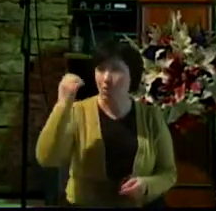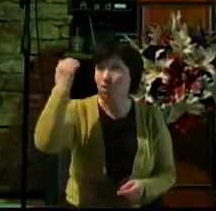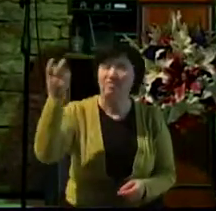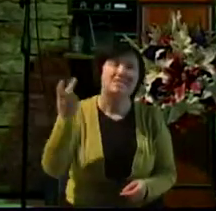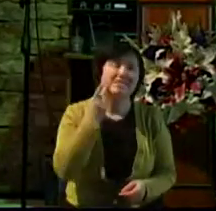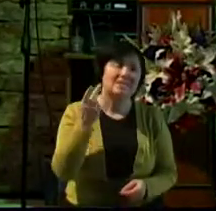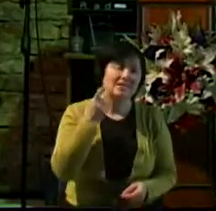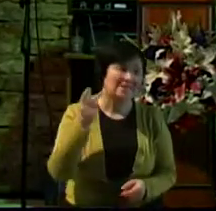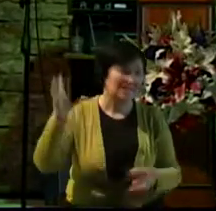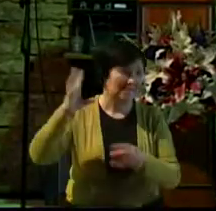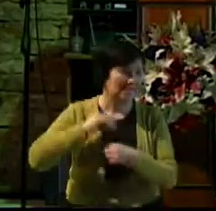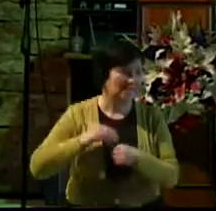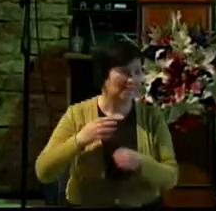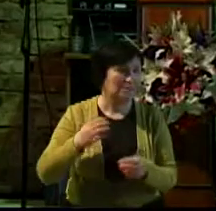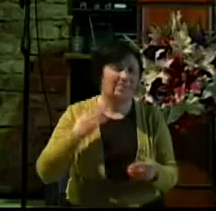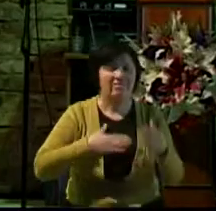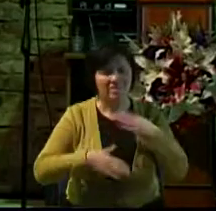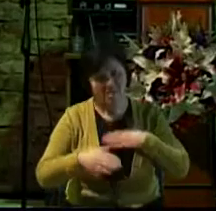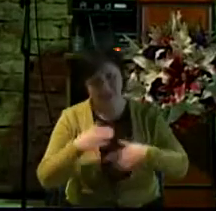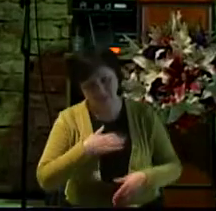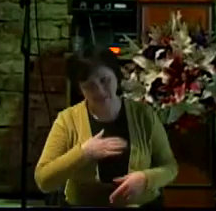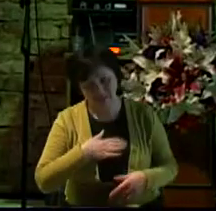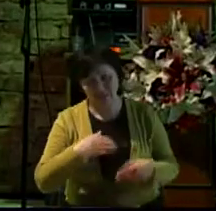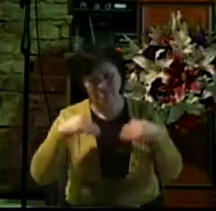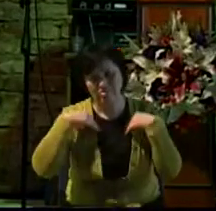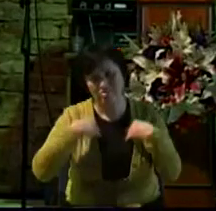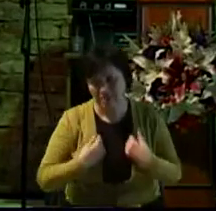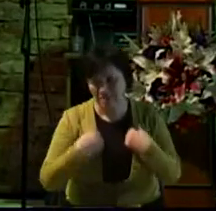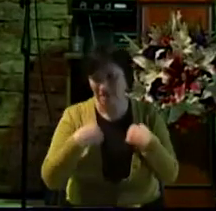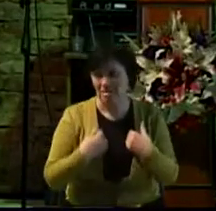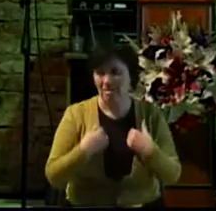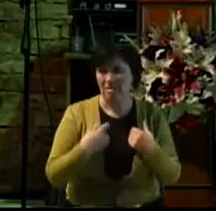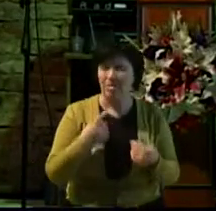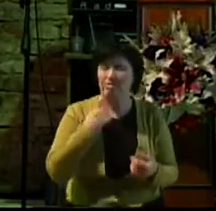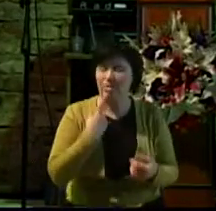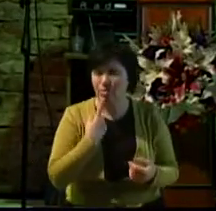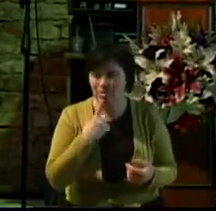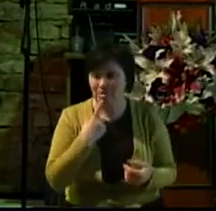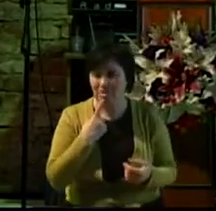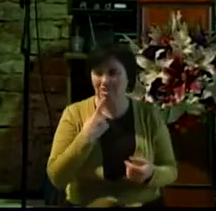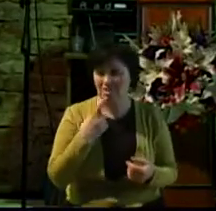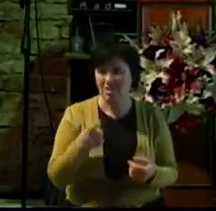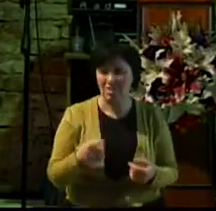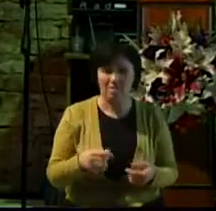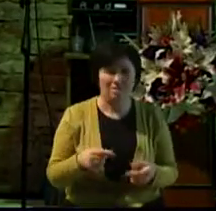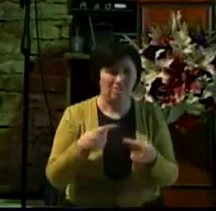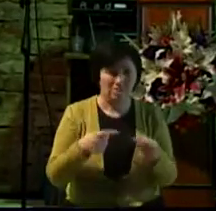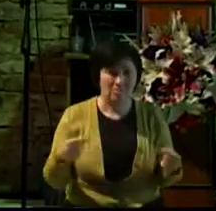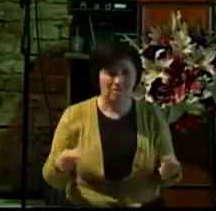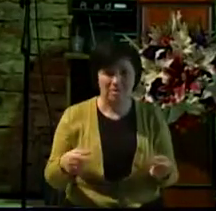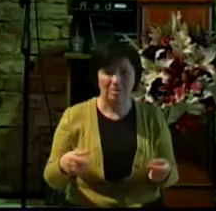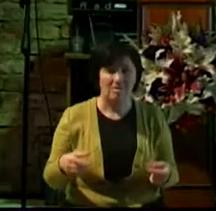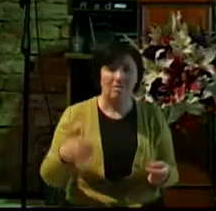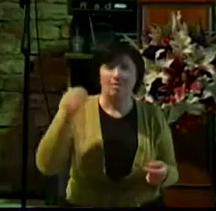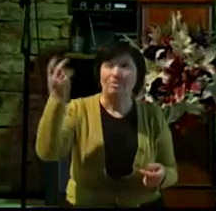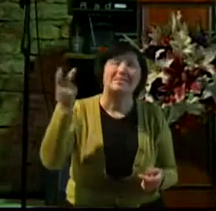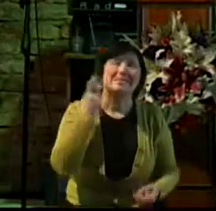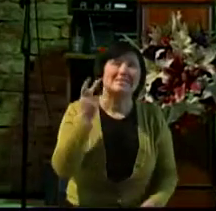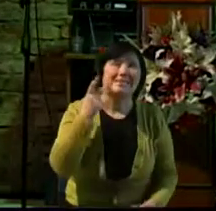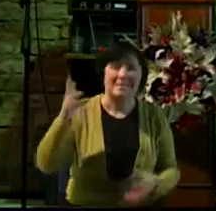людям, который бы согрешал и делал что-то неправильно. Но из-за нашей ограниченности, из-за нашей